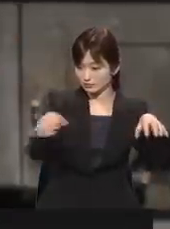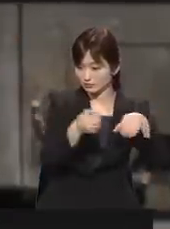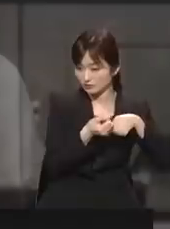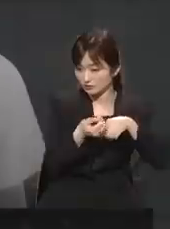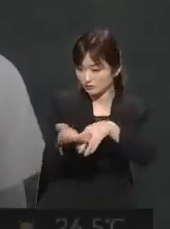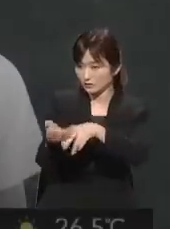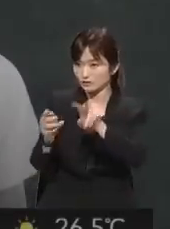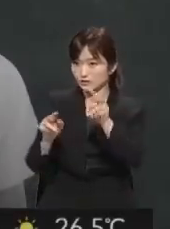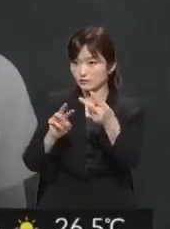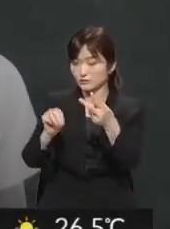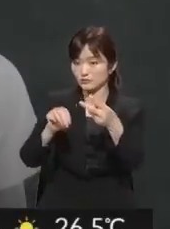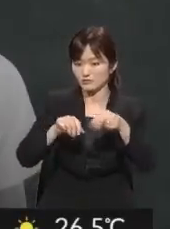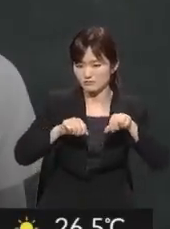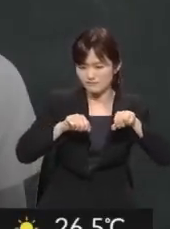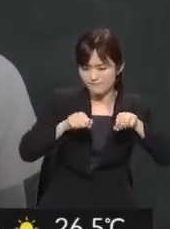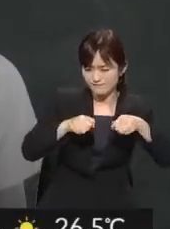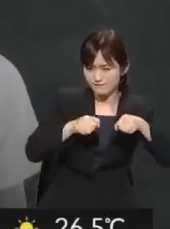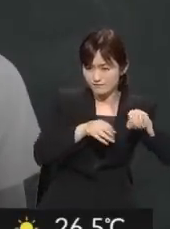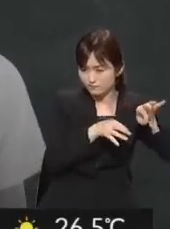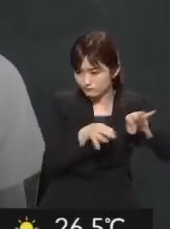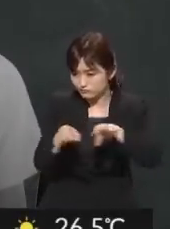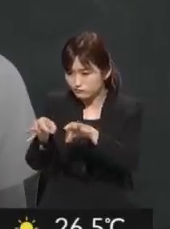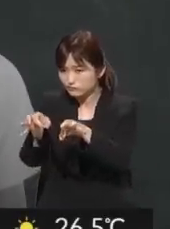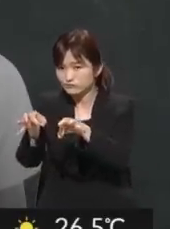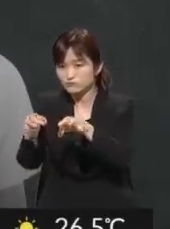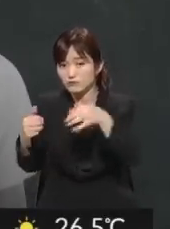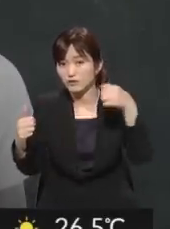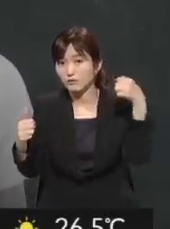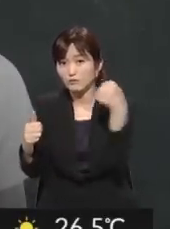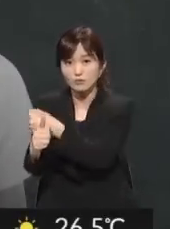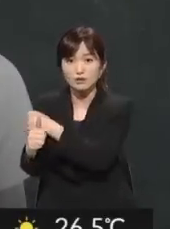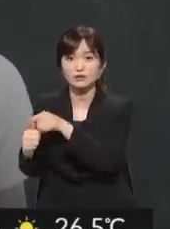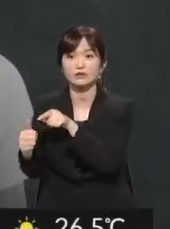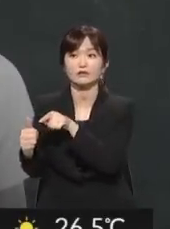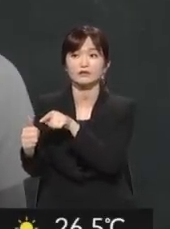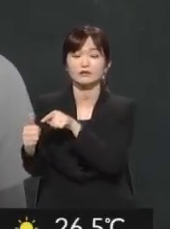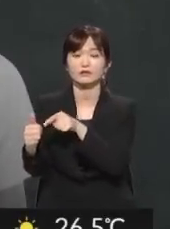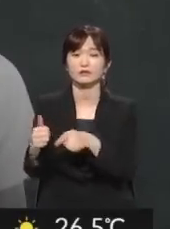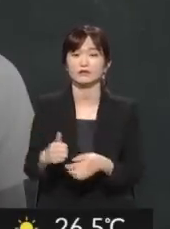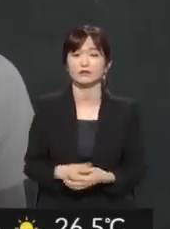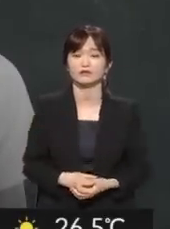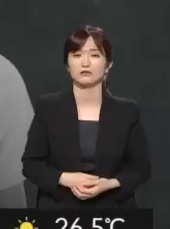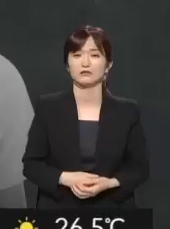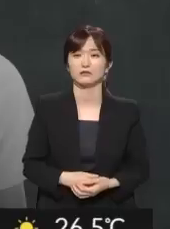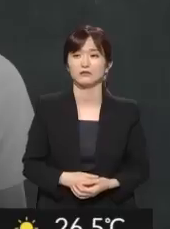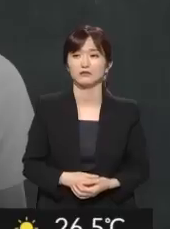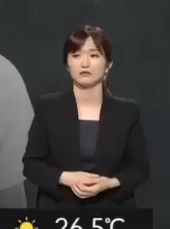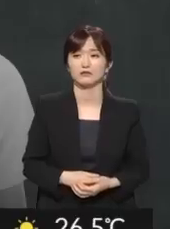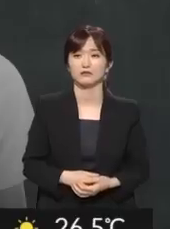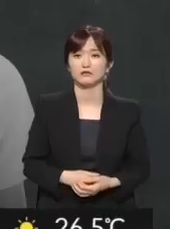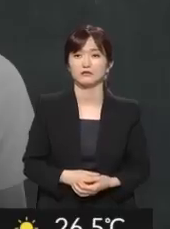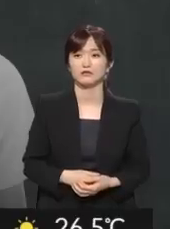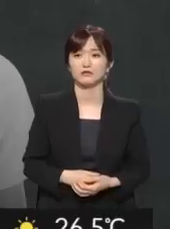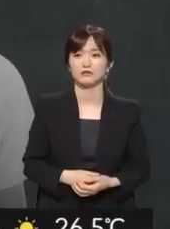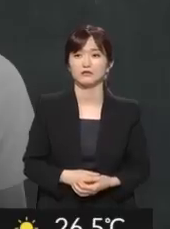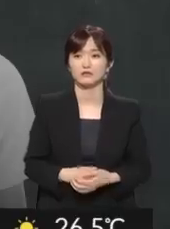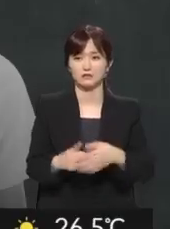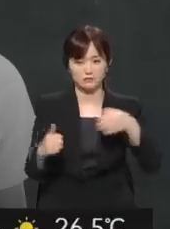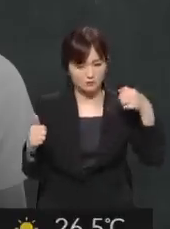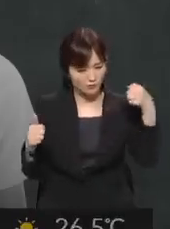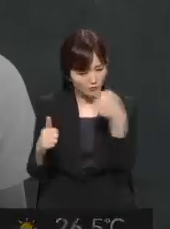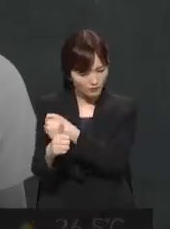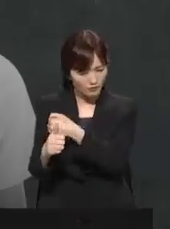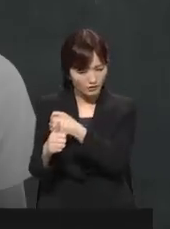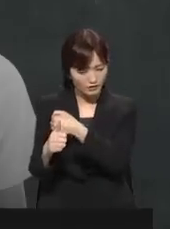오토바이가 공교롭게 따라와서 그럼 다시 폭행을 했다 이거는 뭔가 애초에이 폭행을 하려고 의도적으로 추적해 온게